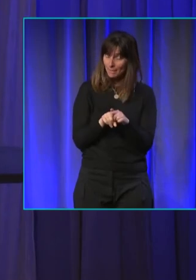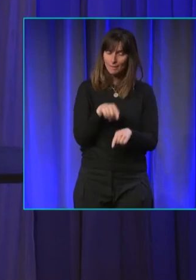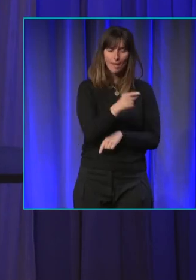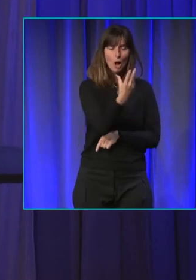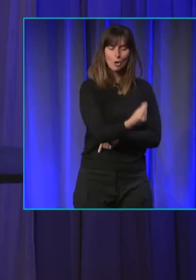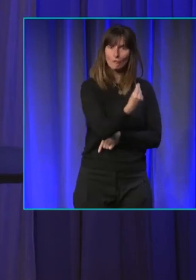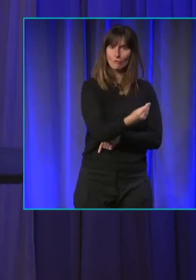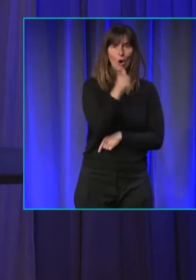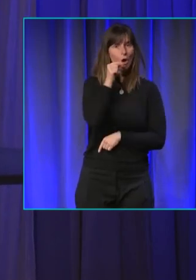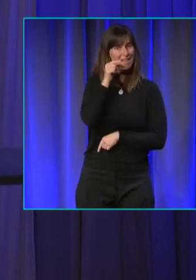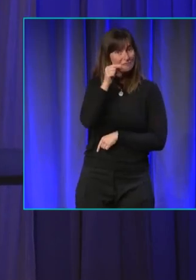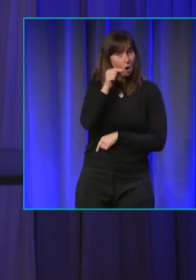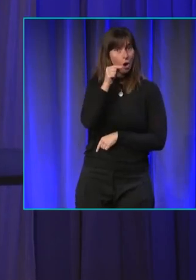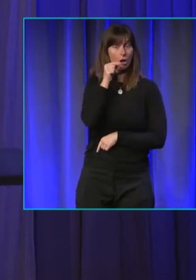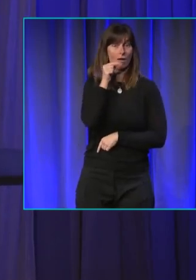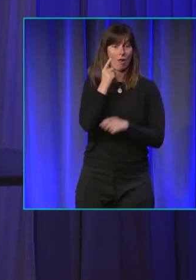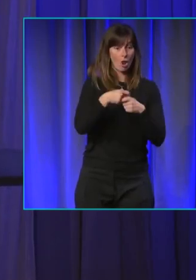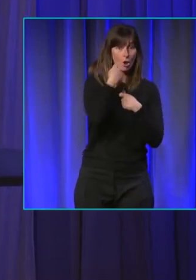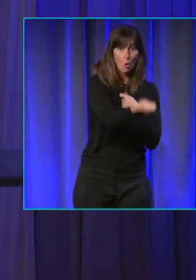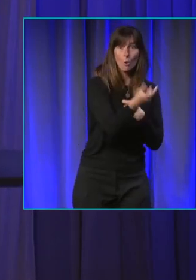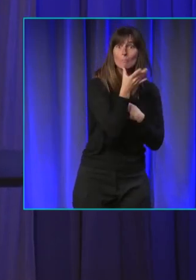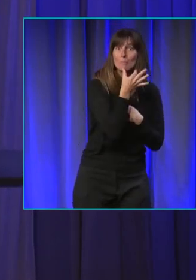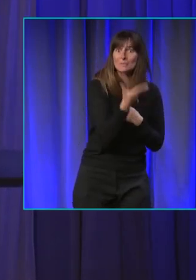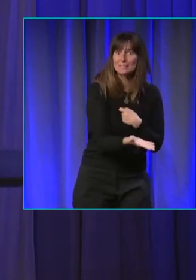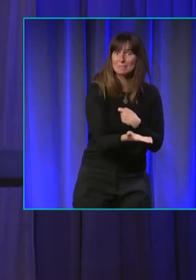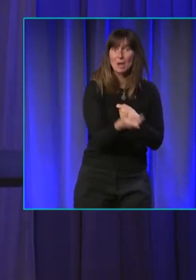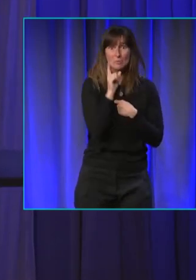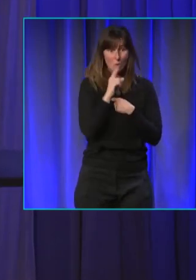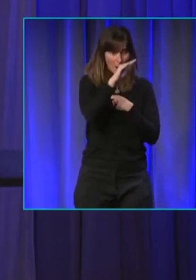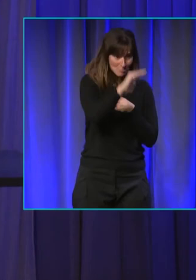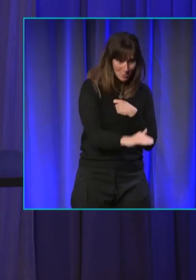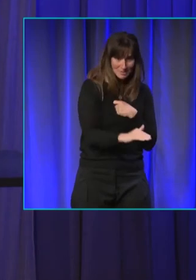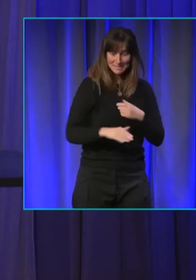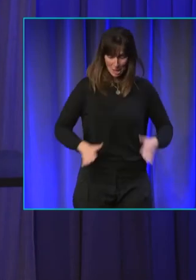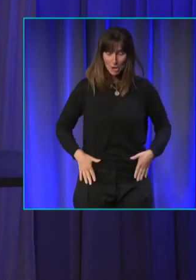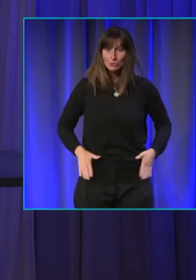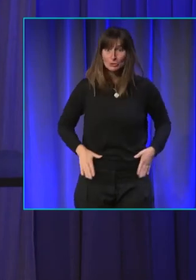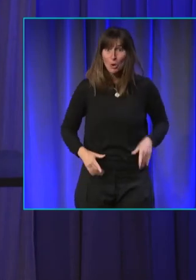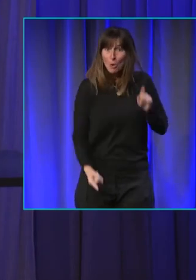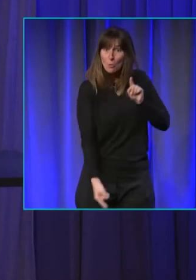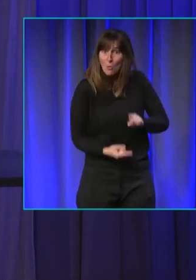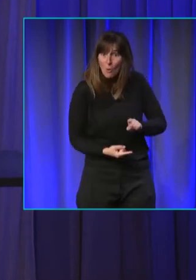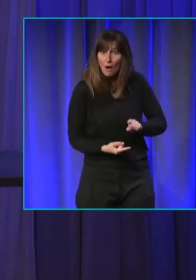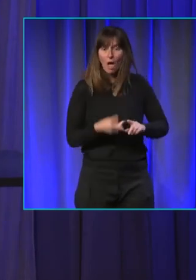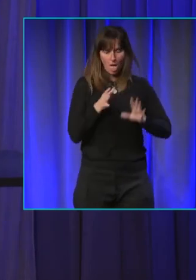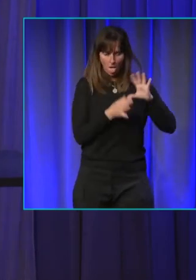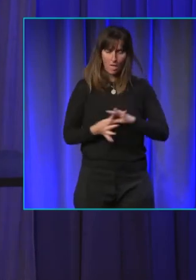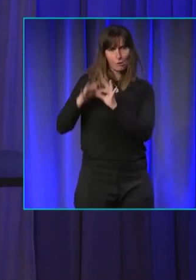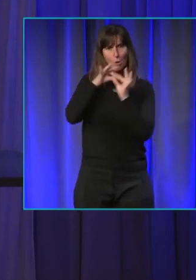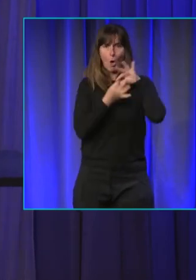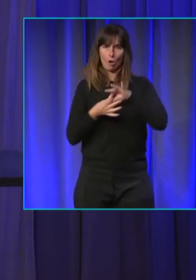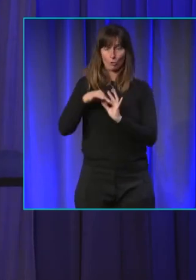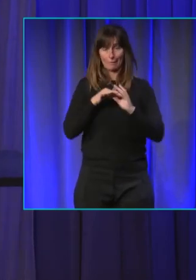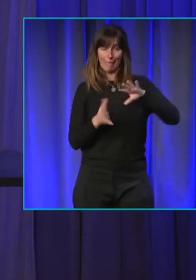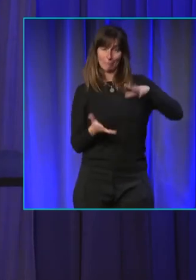endurant que l'adulte. Puisque l'enfant est plus petit, il a des jambes plus courtes, il est moins bien coordonné. En plus, ses qualités de rebond